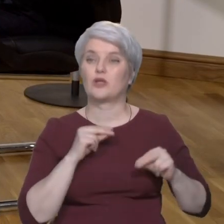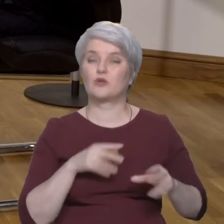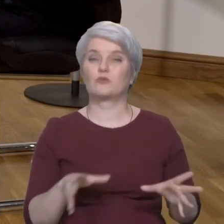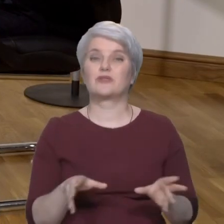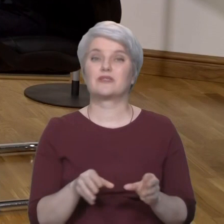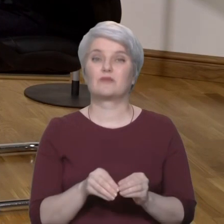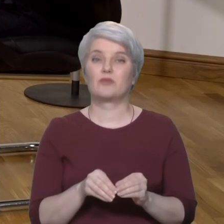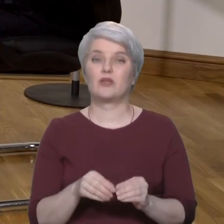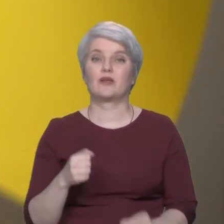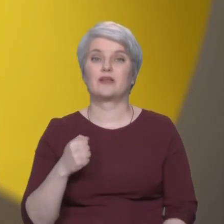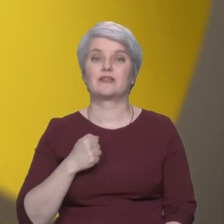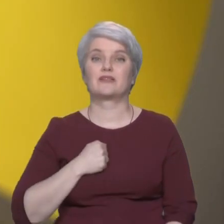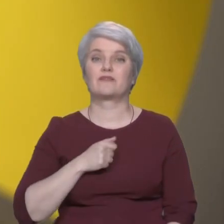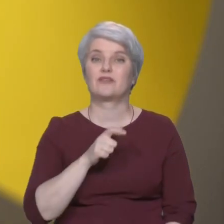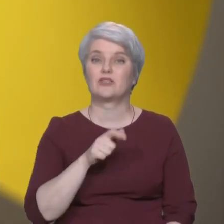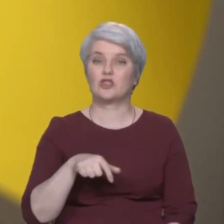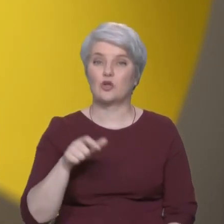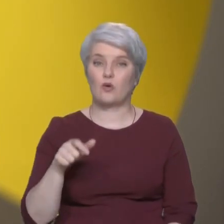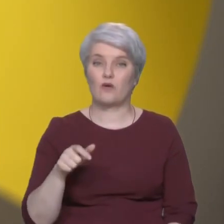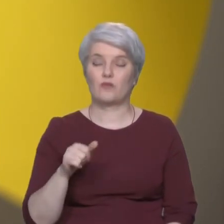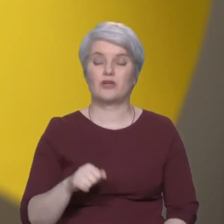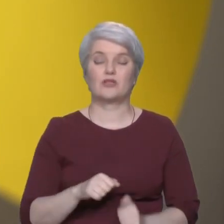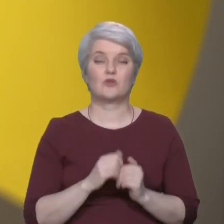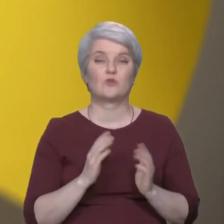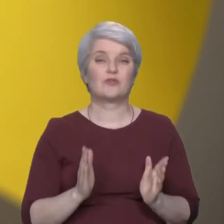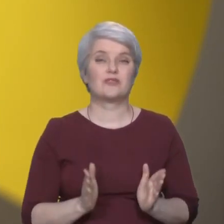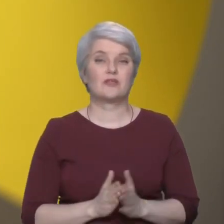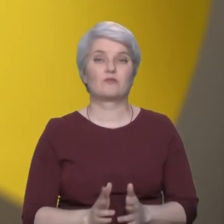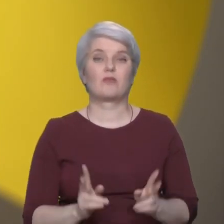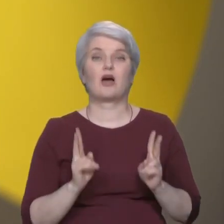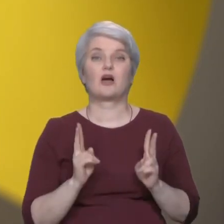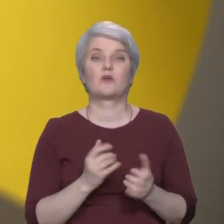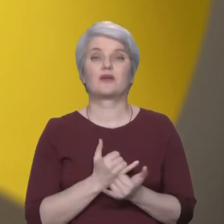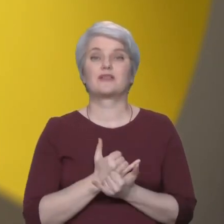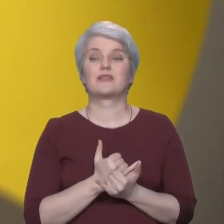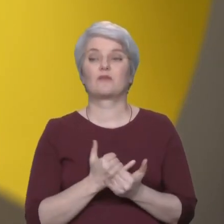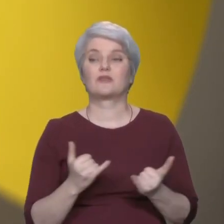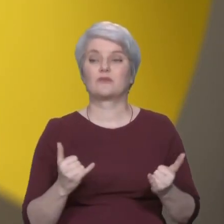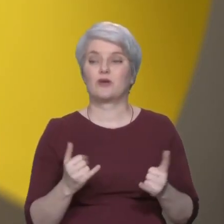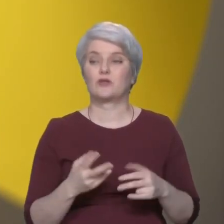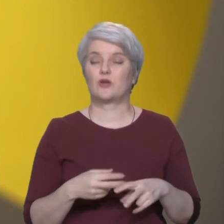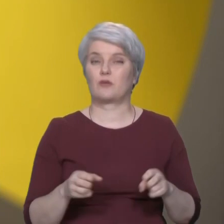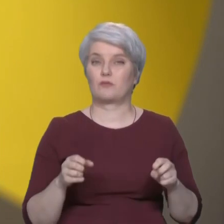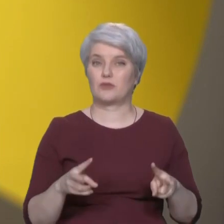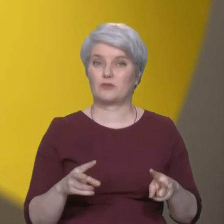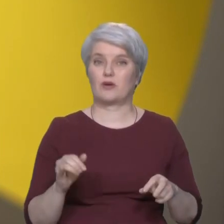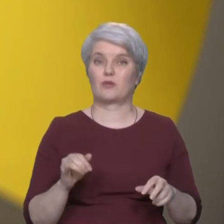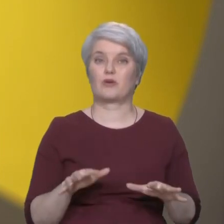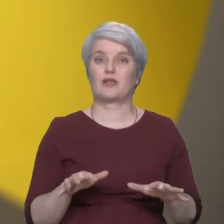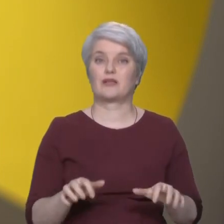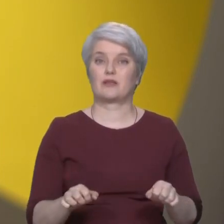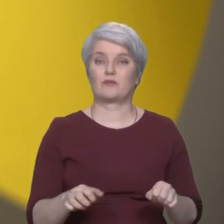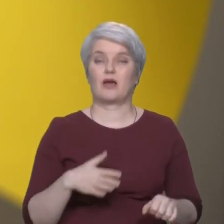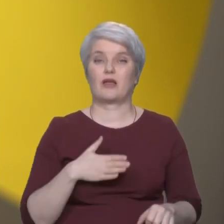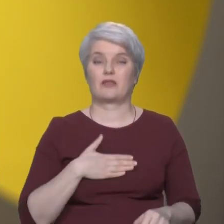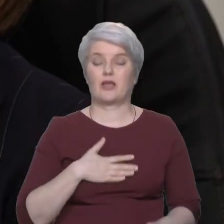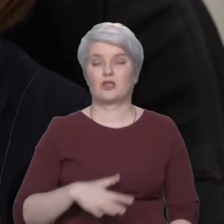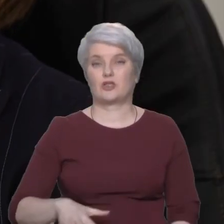з військовими і з усіма, хто забезпечує безпеку і тримає наші території в тій